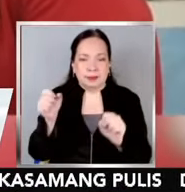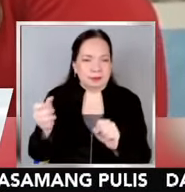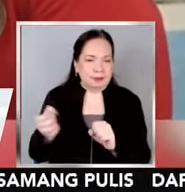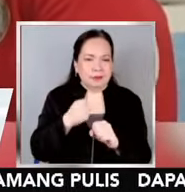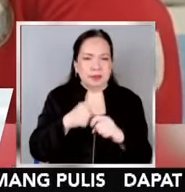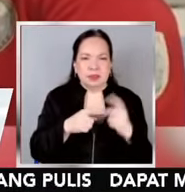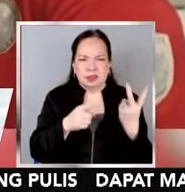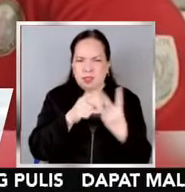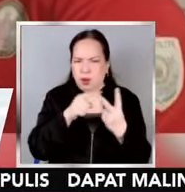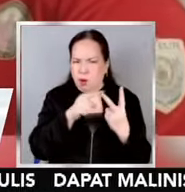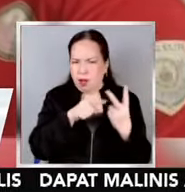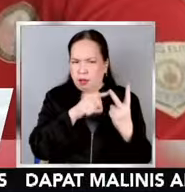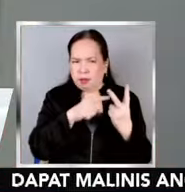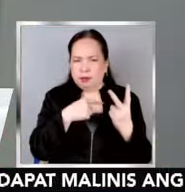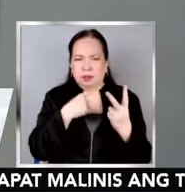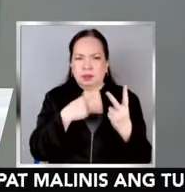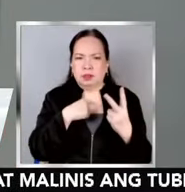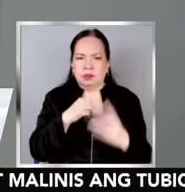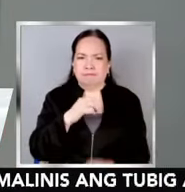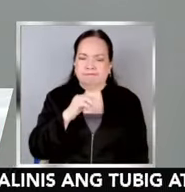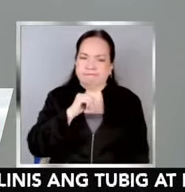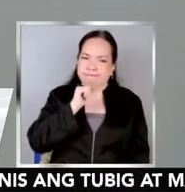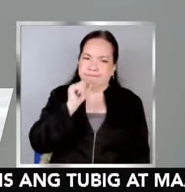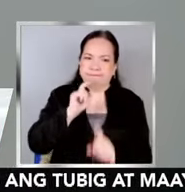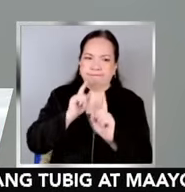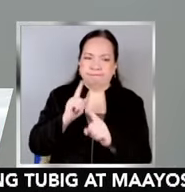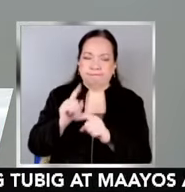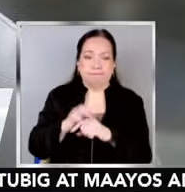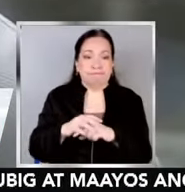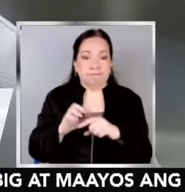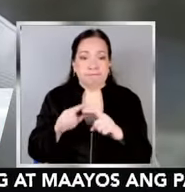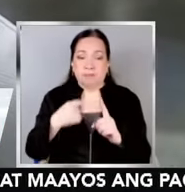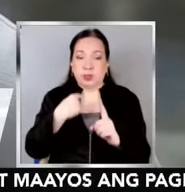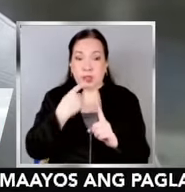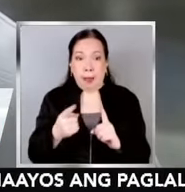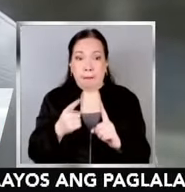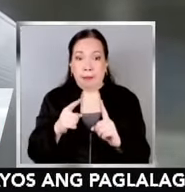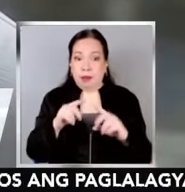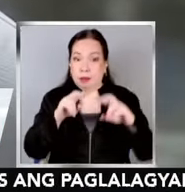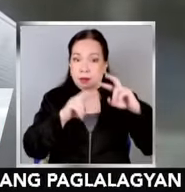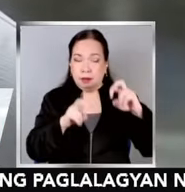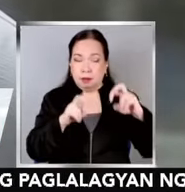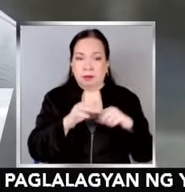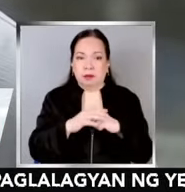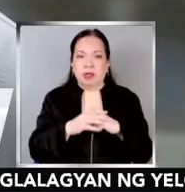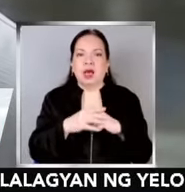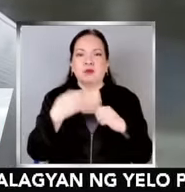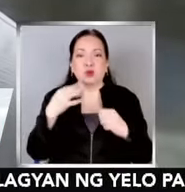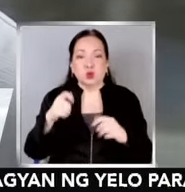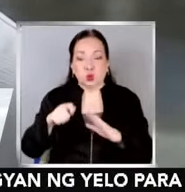Huntura na tumangging magbigay ng panayam. Pero ayon sa investigasyon, na-duplicate niya yung ano sir eh, yung